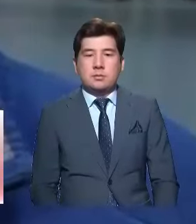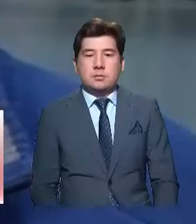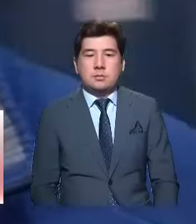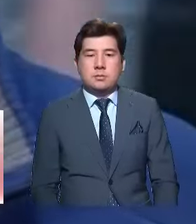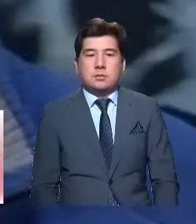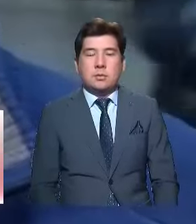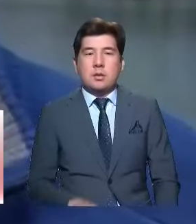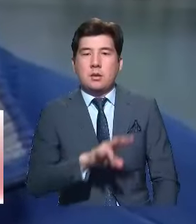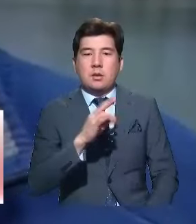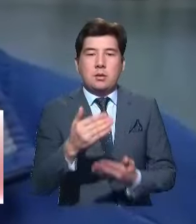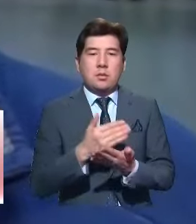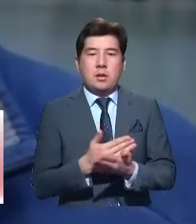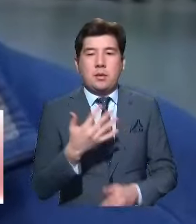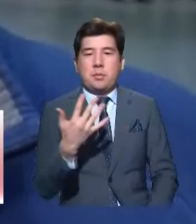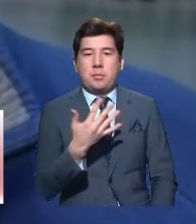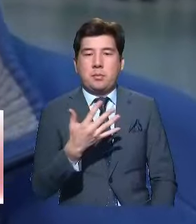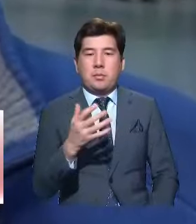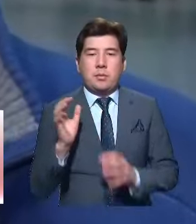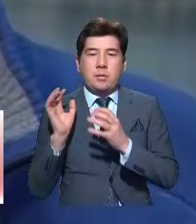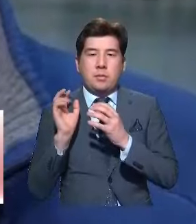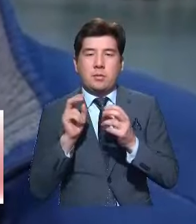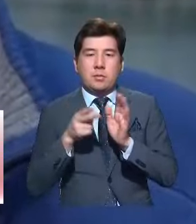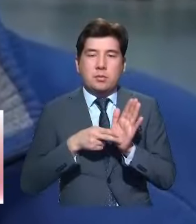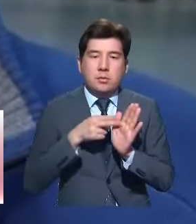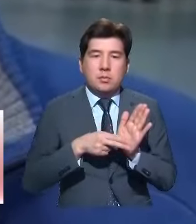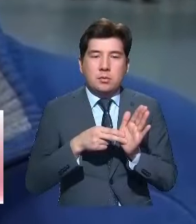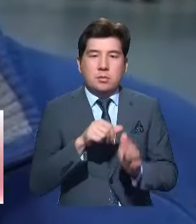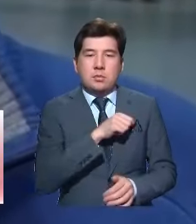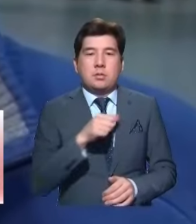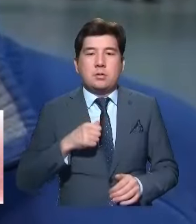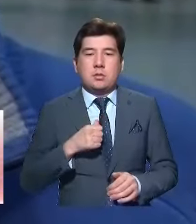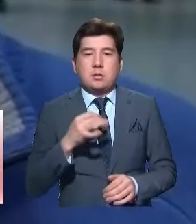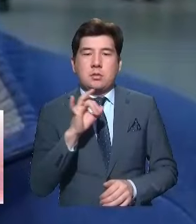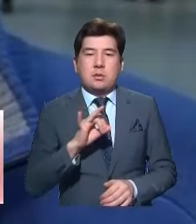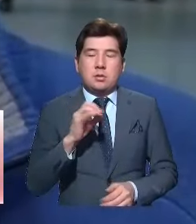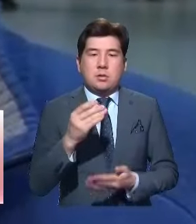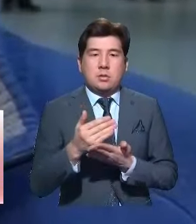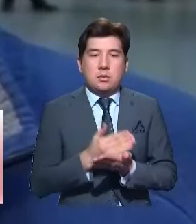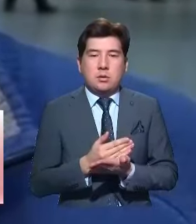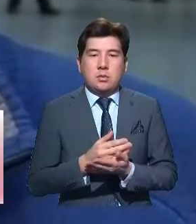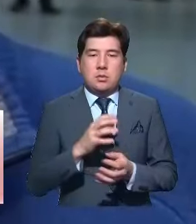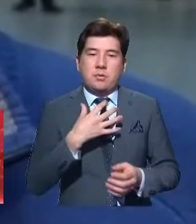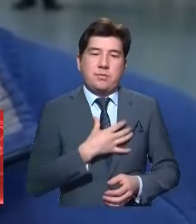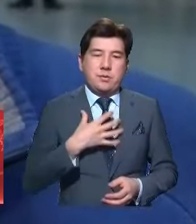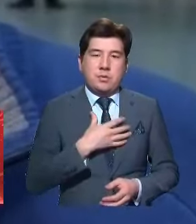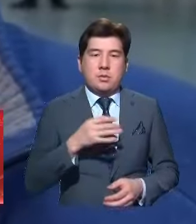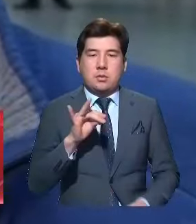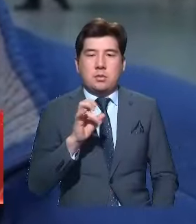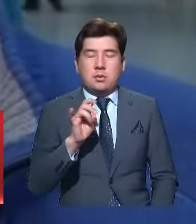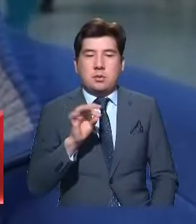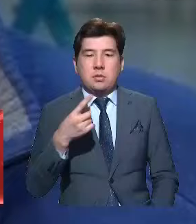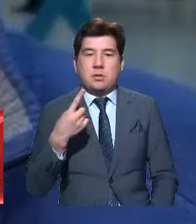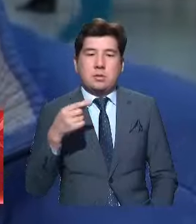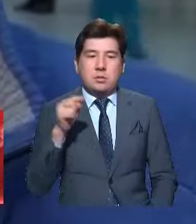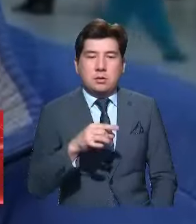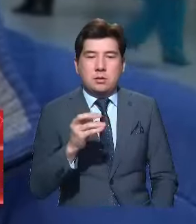Теперь мне придется 5 часов ехать на поезде, везти свой багаж самому. Интересы небольшого количества людей оказались важнее интересов тысяч пассажиров,